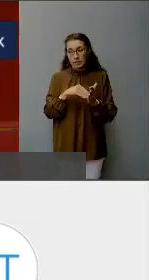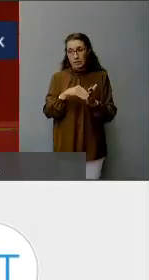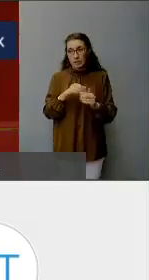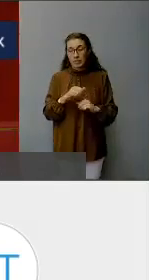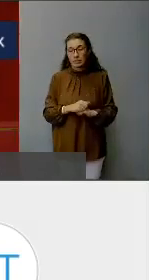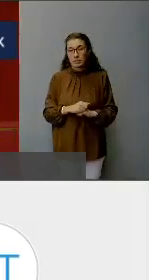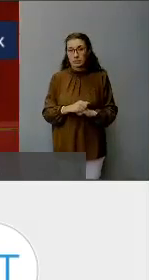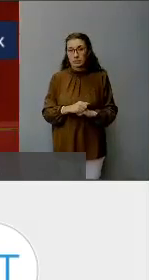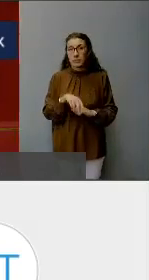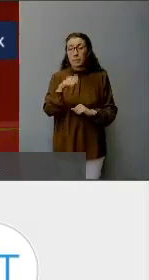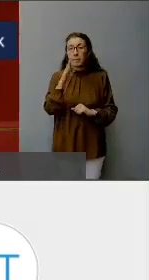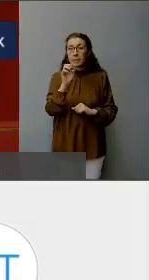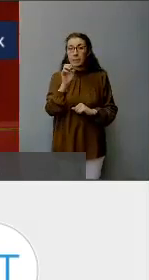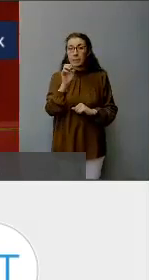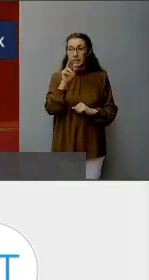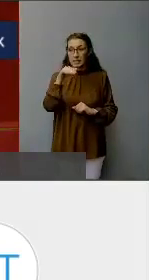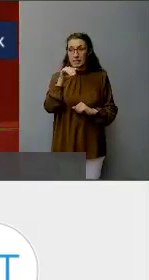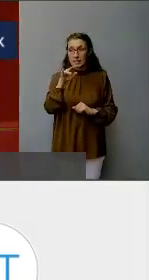bernini